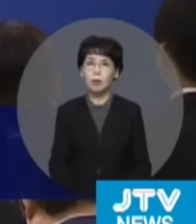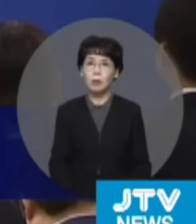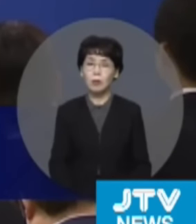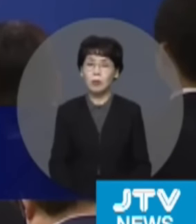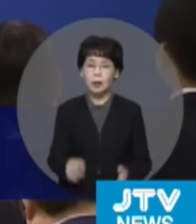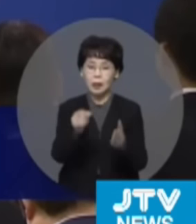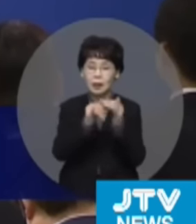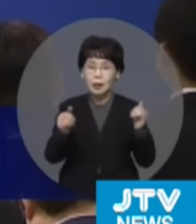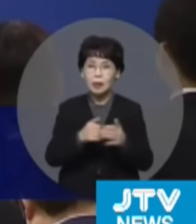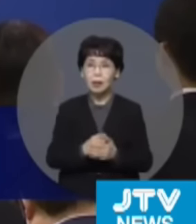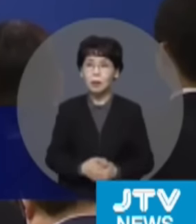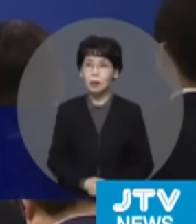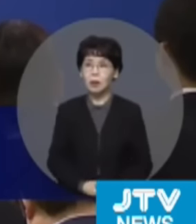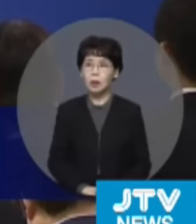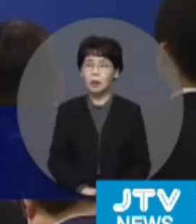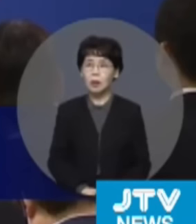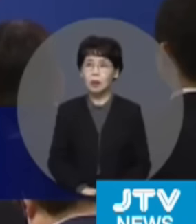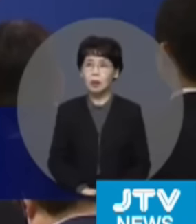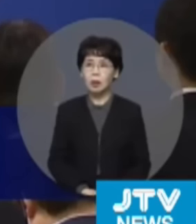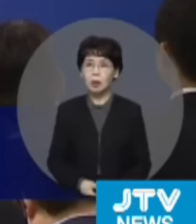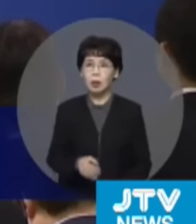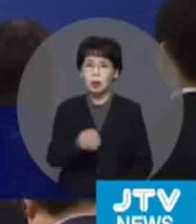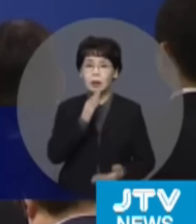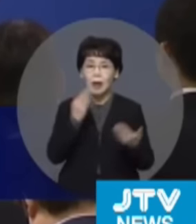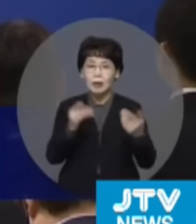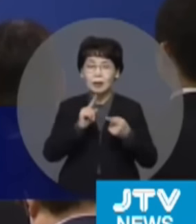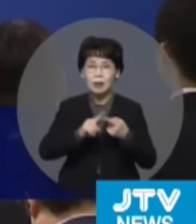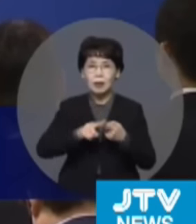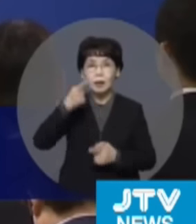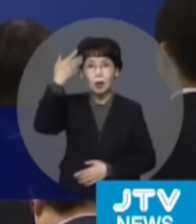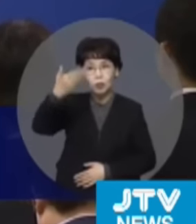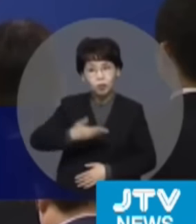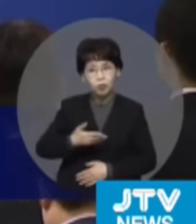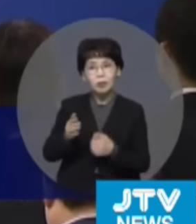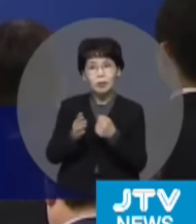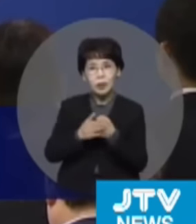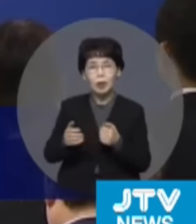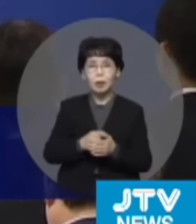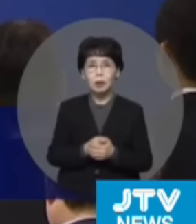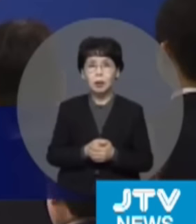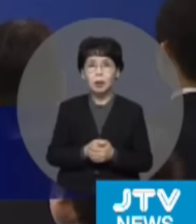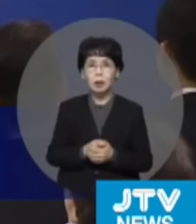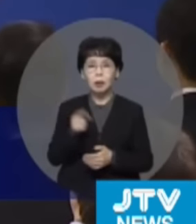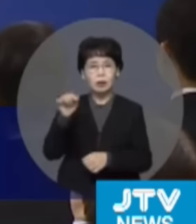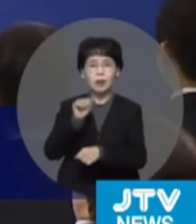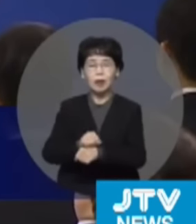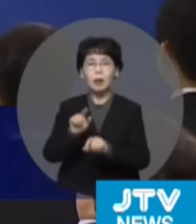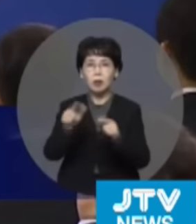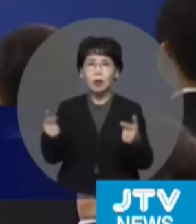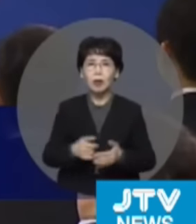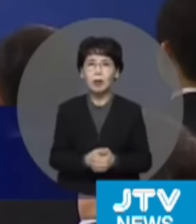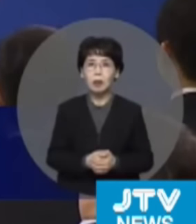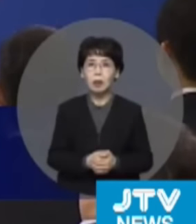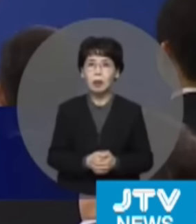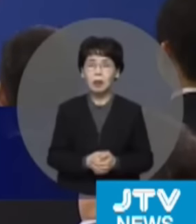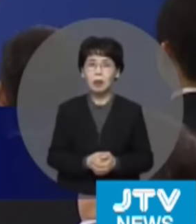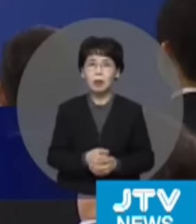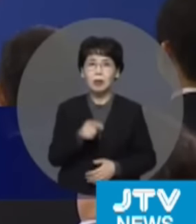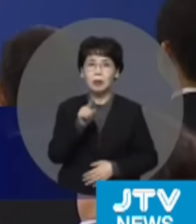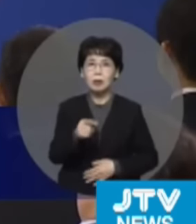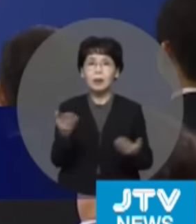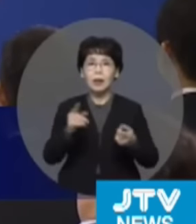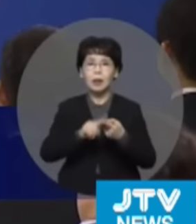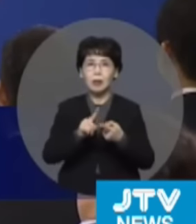우리 기자님께서는 어떤 팩트에 대한 걸 물어보시기 때문에 그거는 뭐 잘했다는 것이 아니고 팩트 자체에